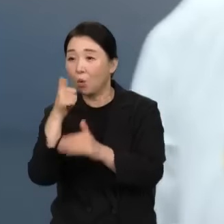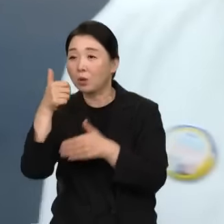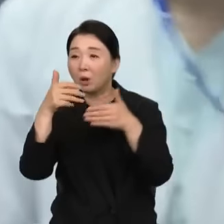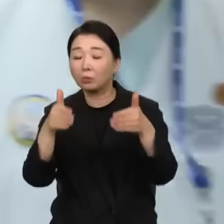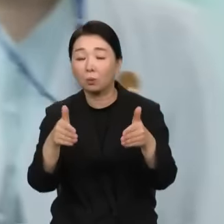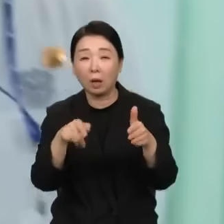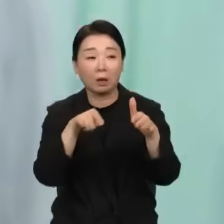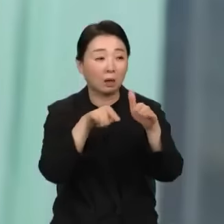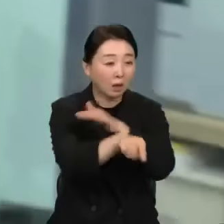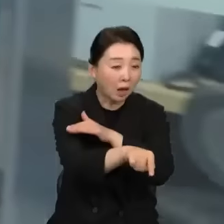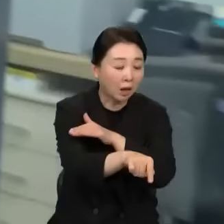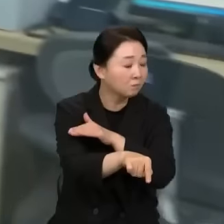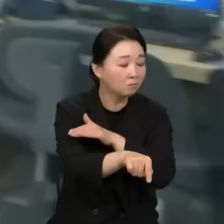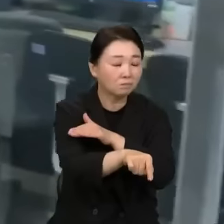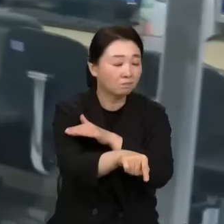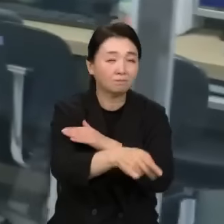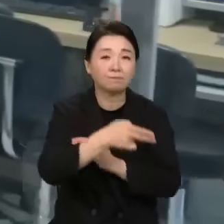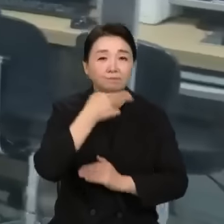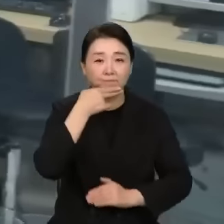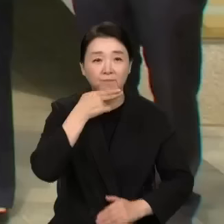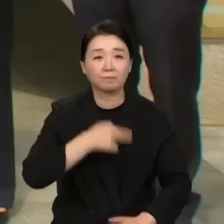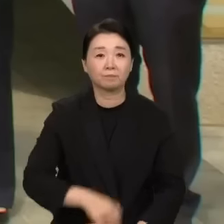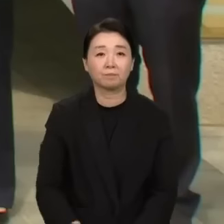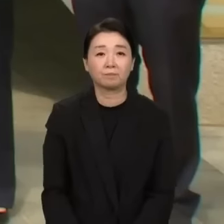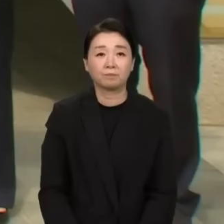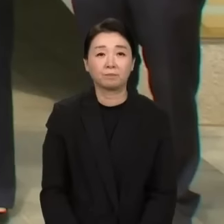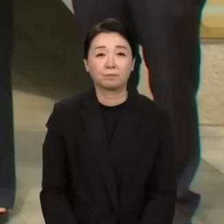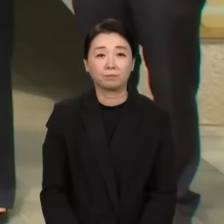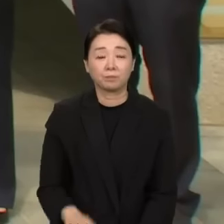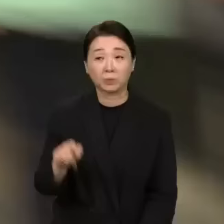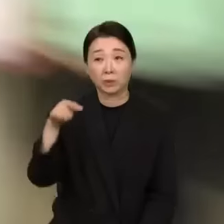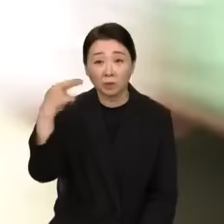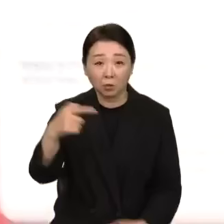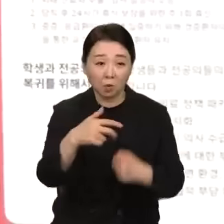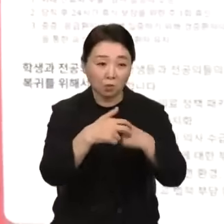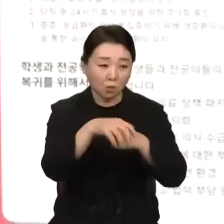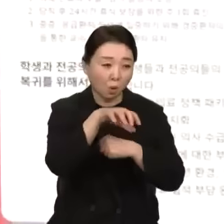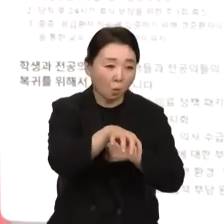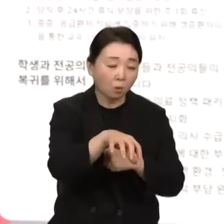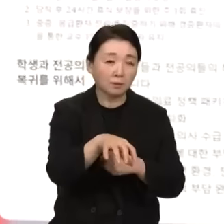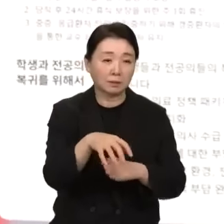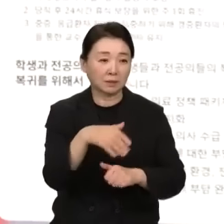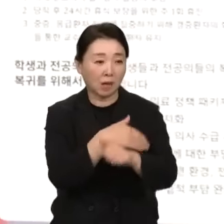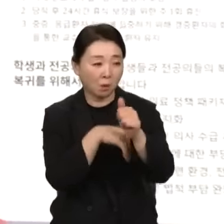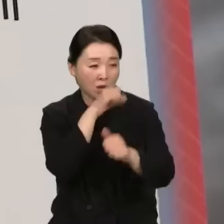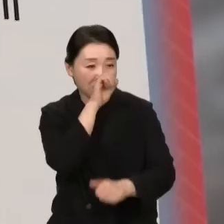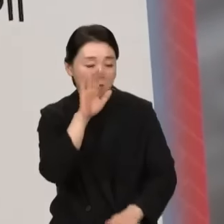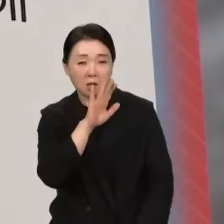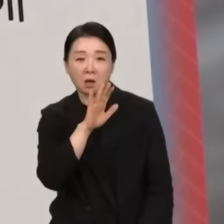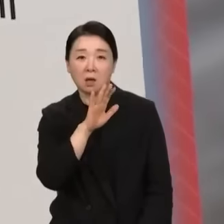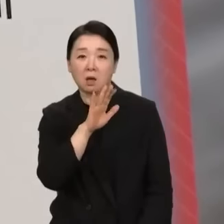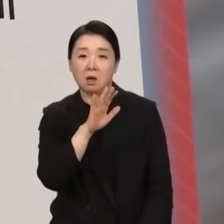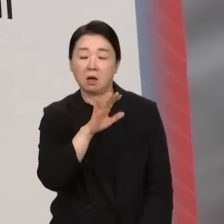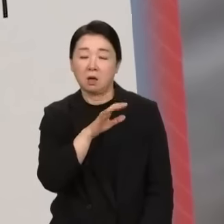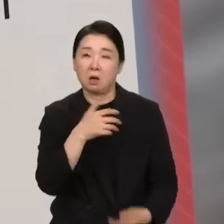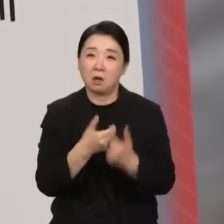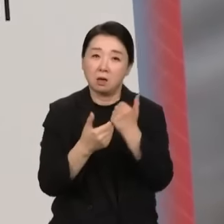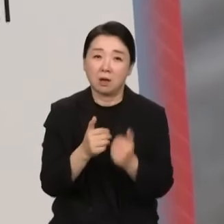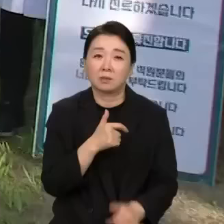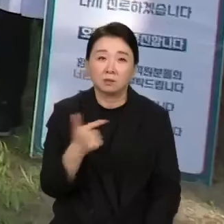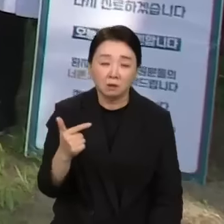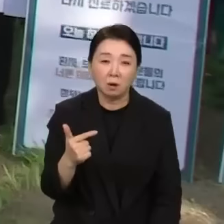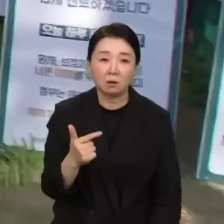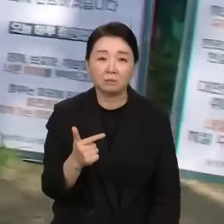공개 일정으로는 현장을 가지 않았습니다 이후 의료 현장의 상황은 점점 더 악화됐습니다 주요 의대 교수들은